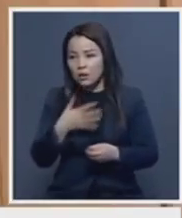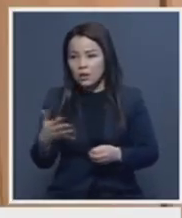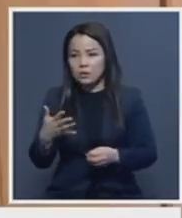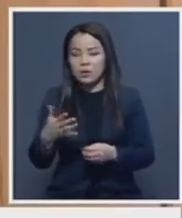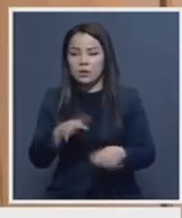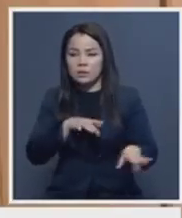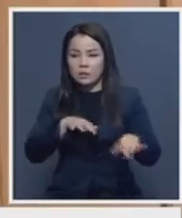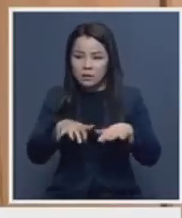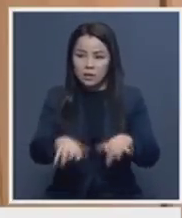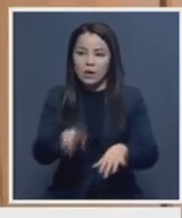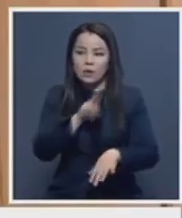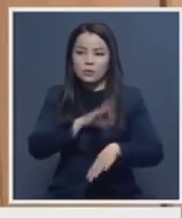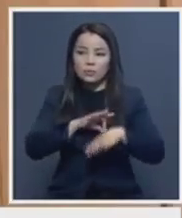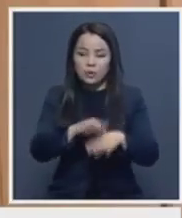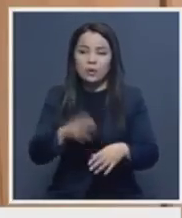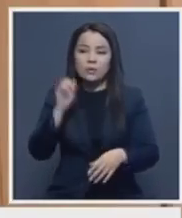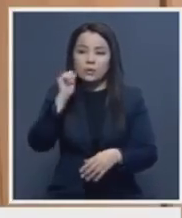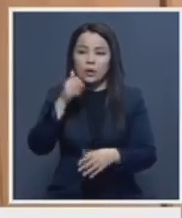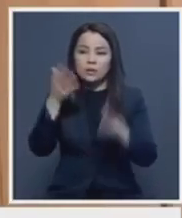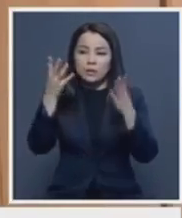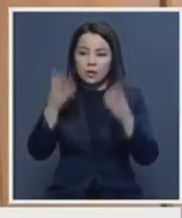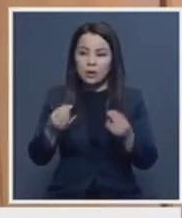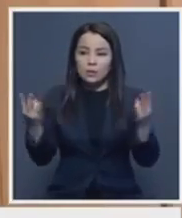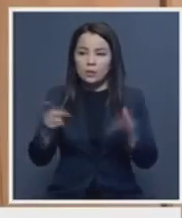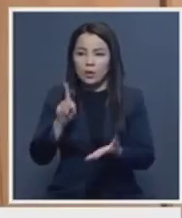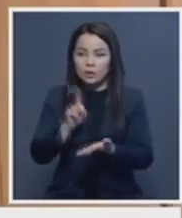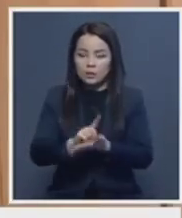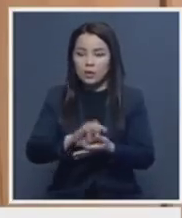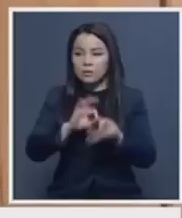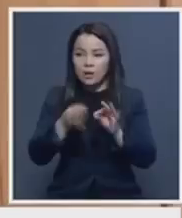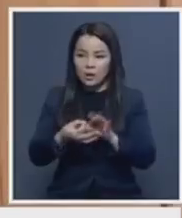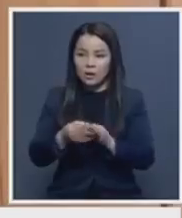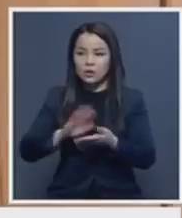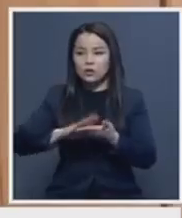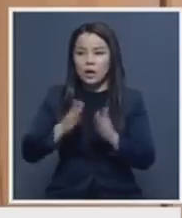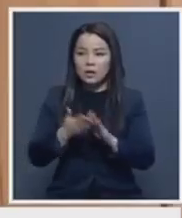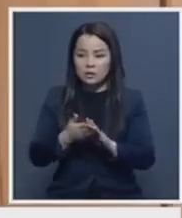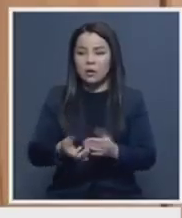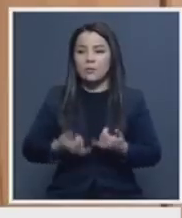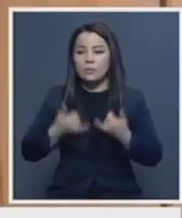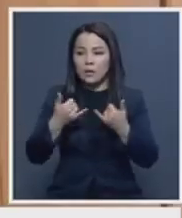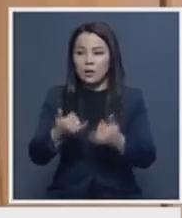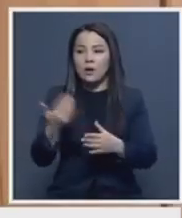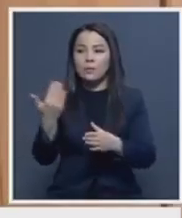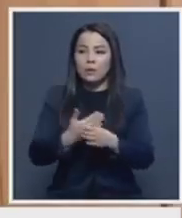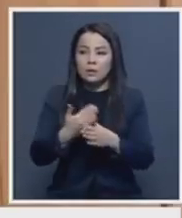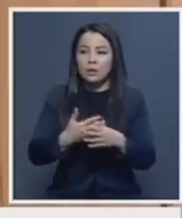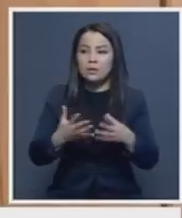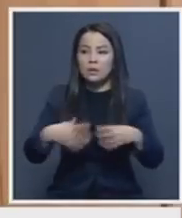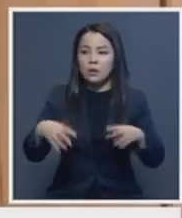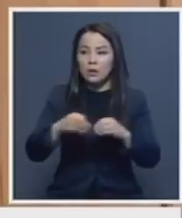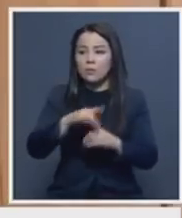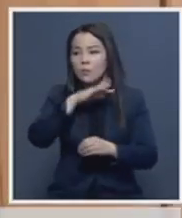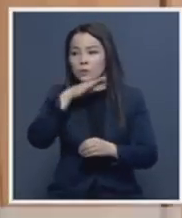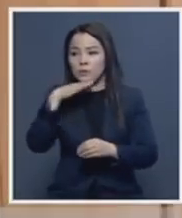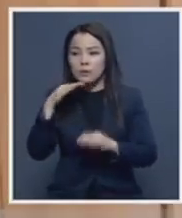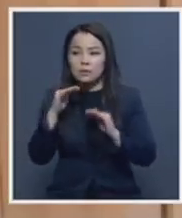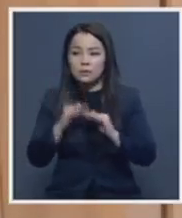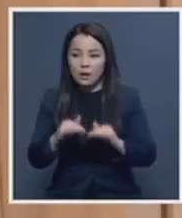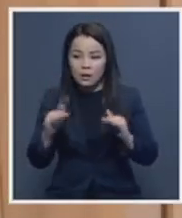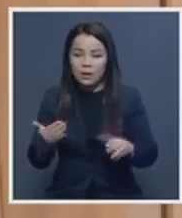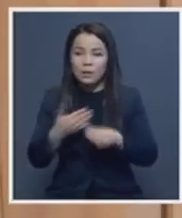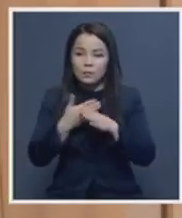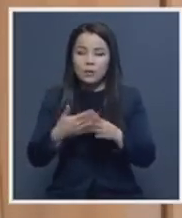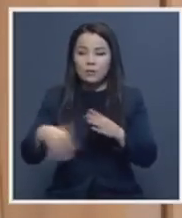нәрсе. Ол өзімізге керек нәрсе. Әлеуметтік жағдай жасап үлкен осы кісілерге, семьясы көп адамдарға сөйтіп сондайға